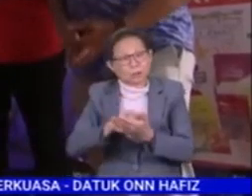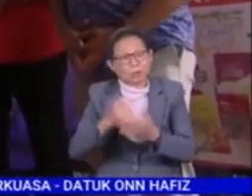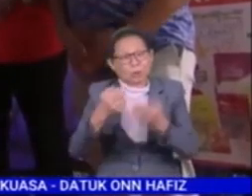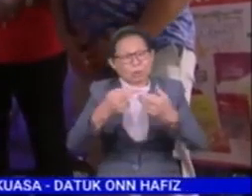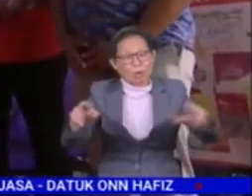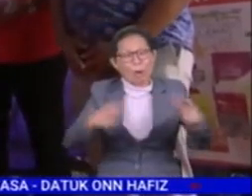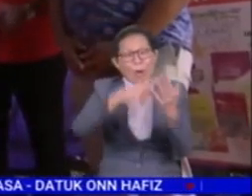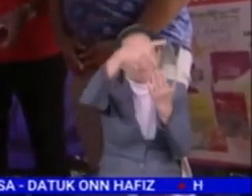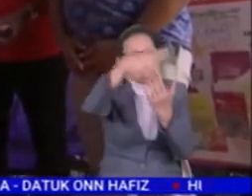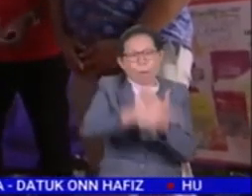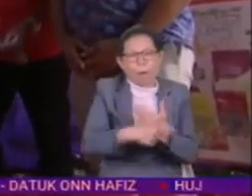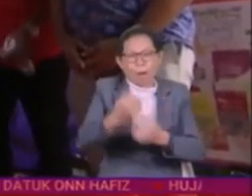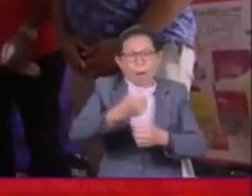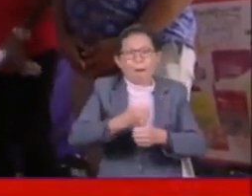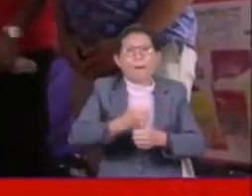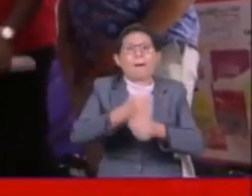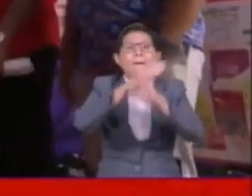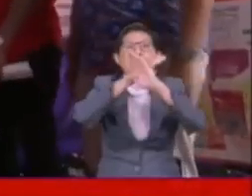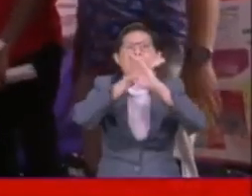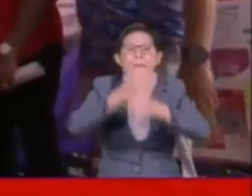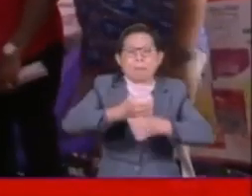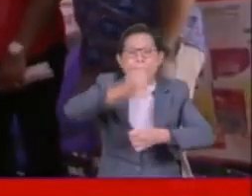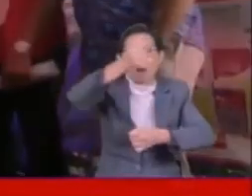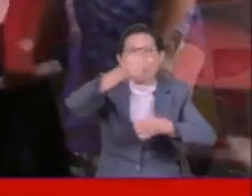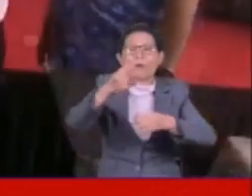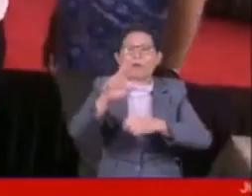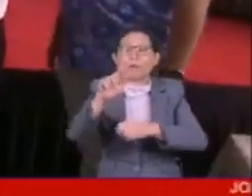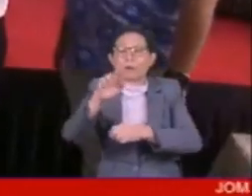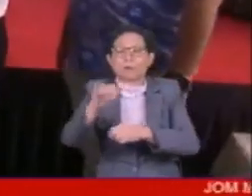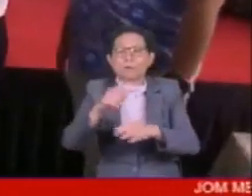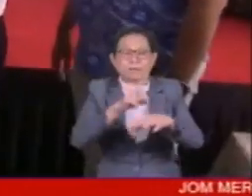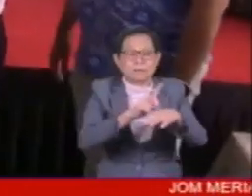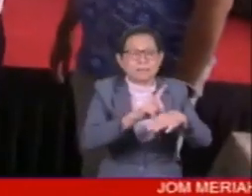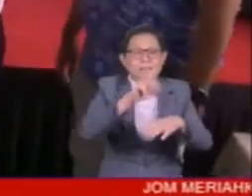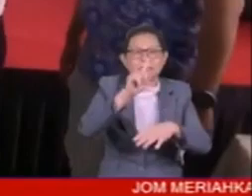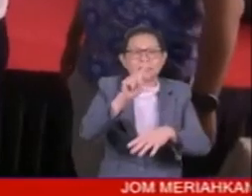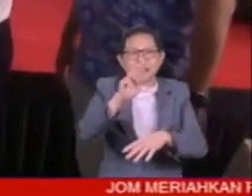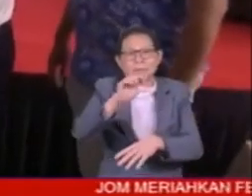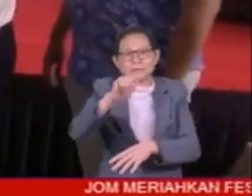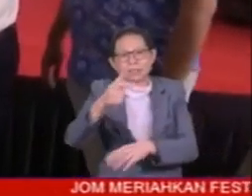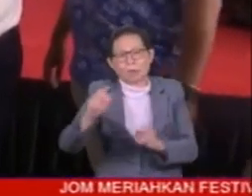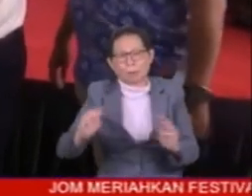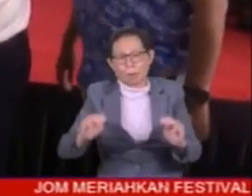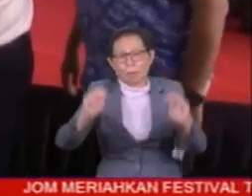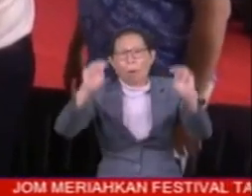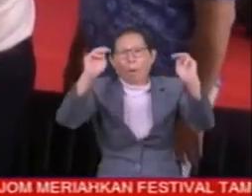merasmikan inisiatif Payung Rahmah di TMG Mall di Kuantan, Pahang.